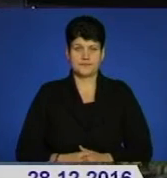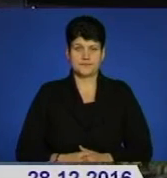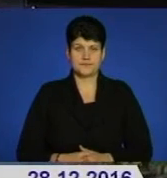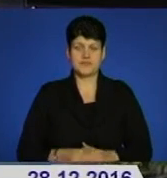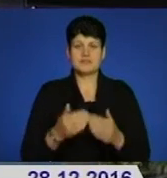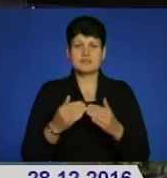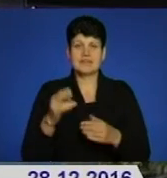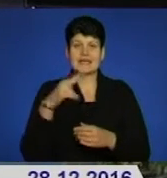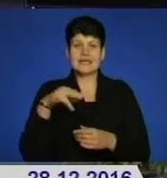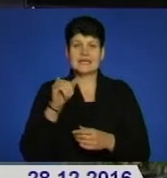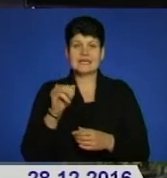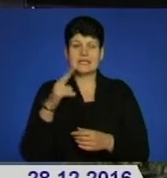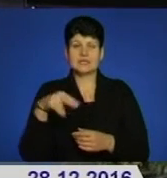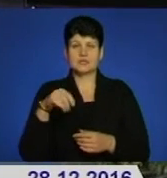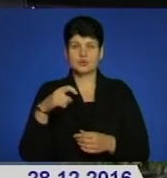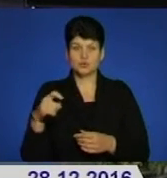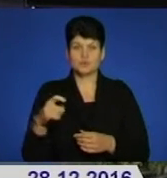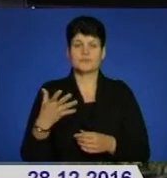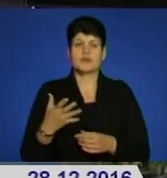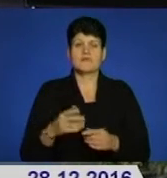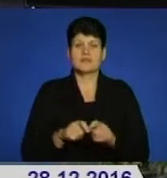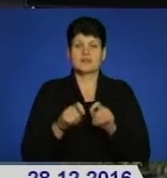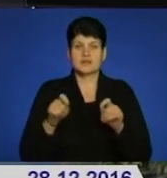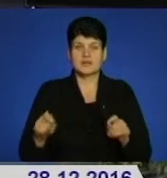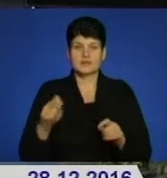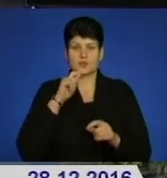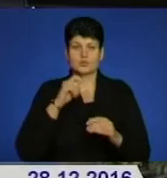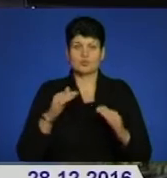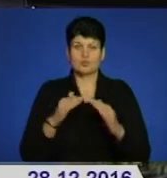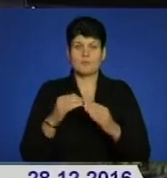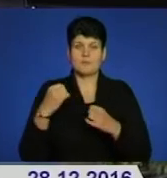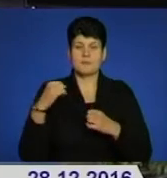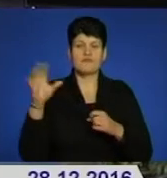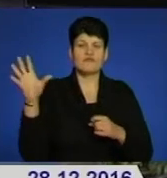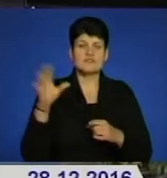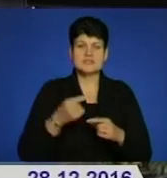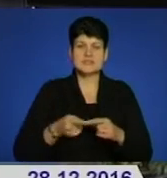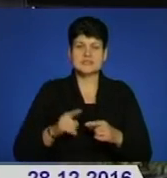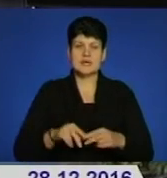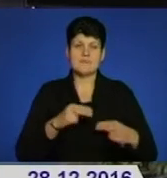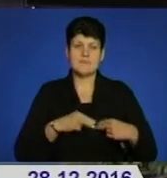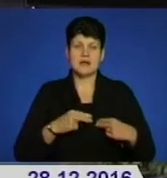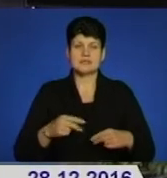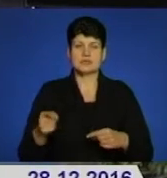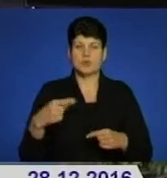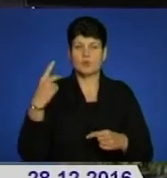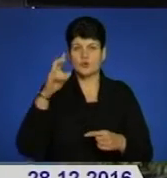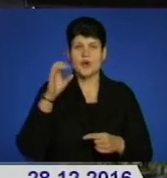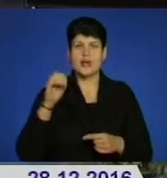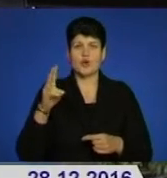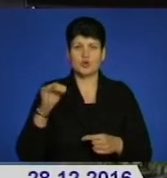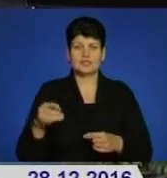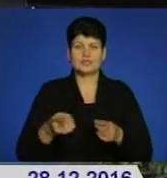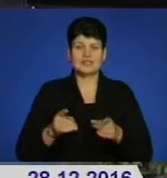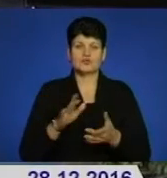Виставку «Дідух Різдвяний дух» відкрили в Українському домі «Перемога». Усе – праця і талант вихованців Тернопільського обласного